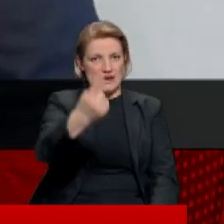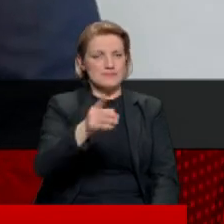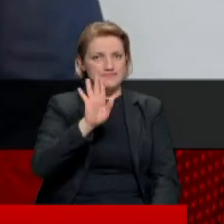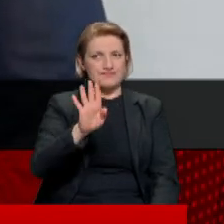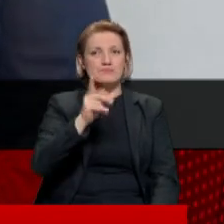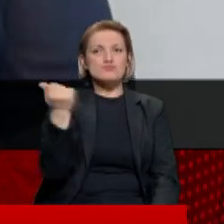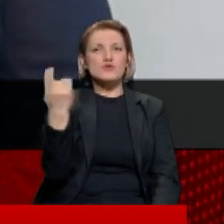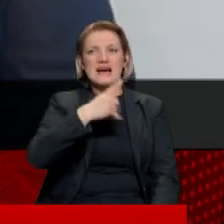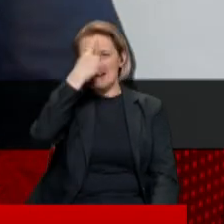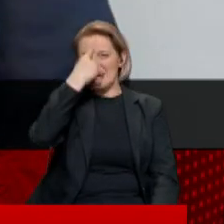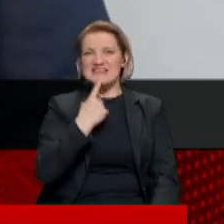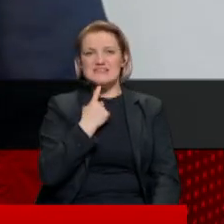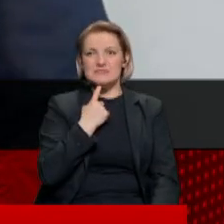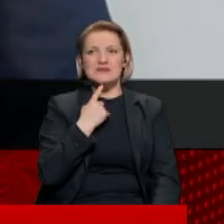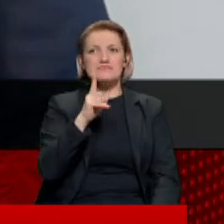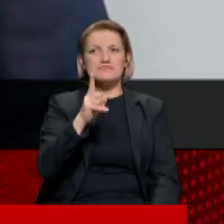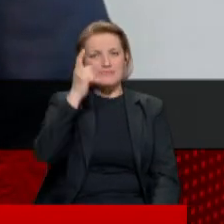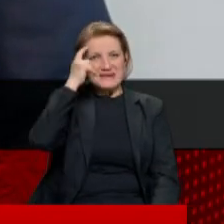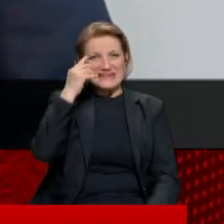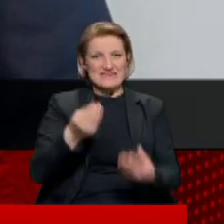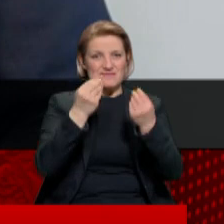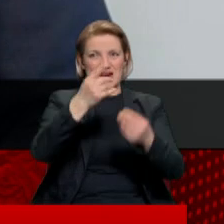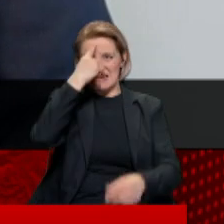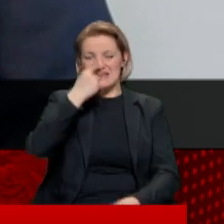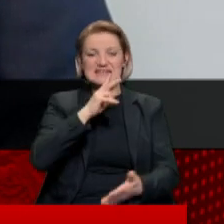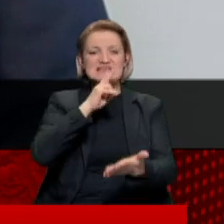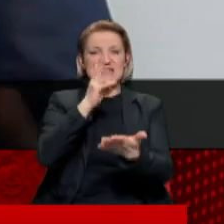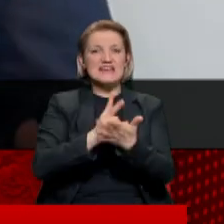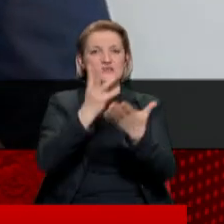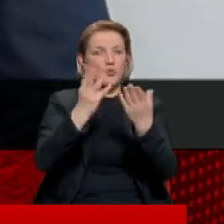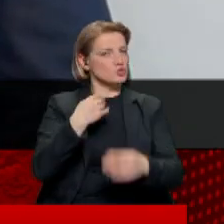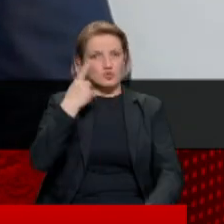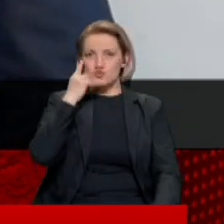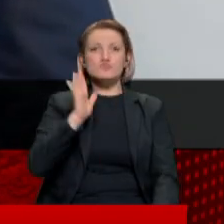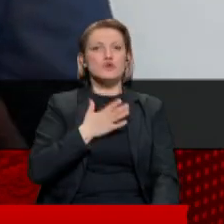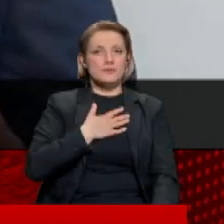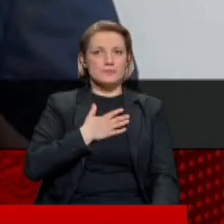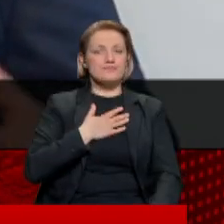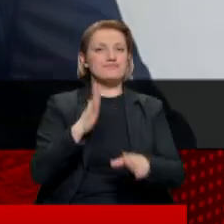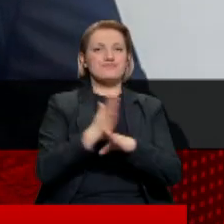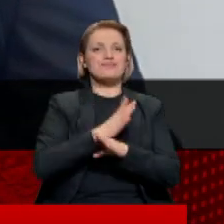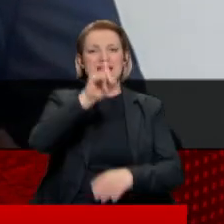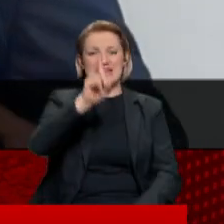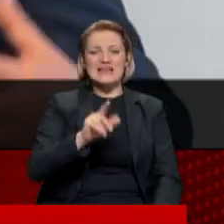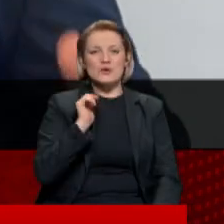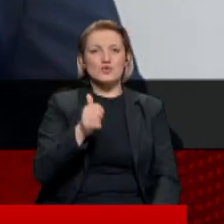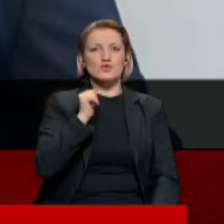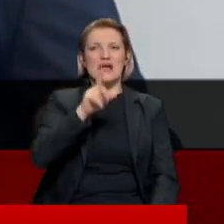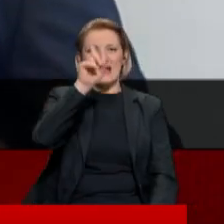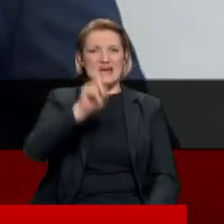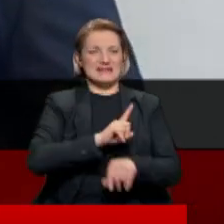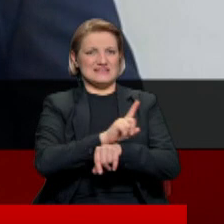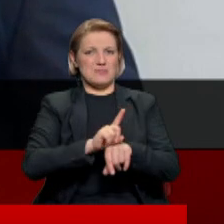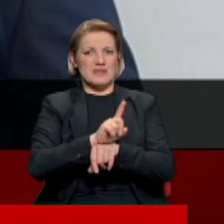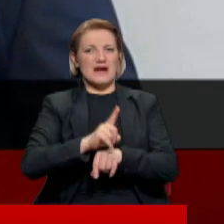Bu rakamların, resmi bildirilen rakamların kesin olduğunu da düşünmüyorum. Çünkü ilk günler, ilk